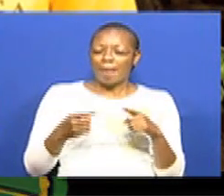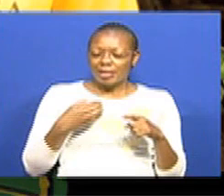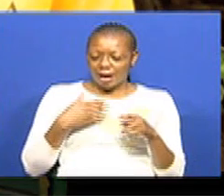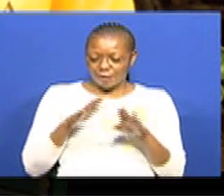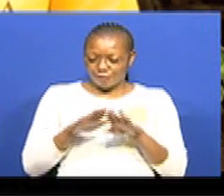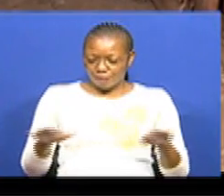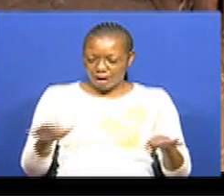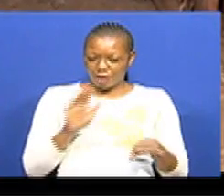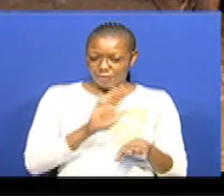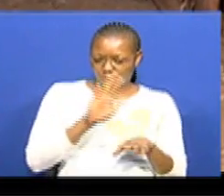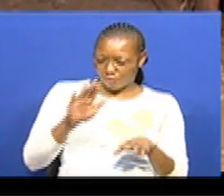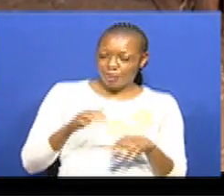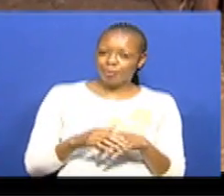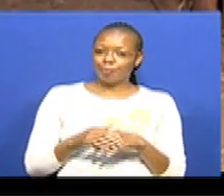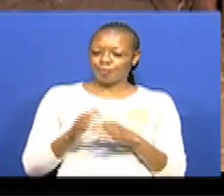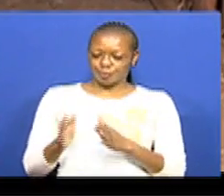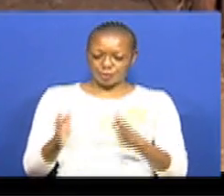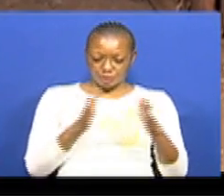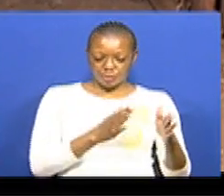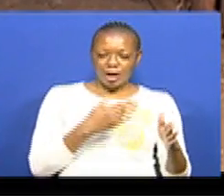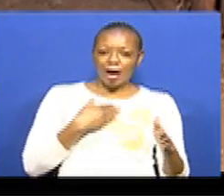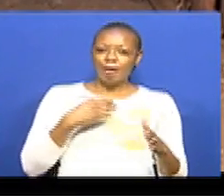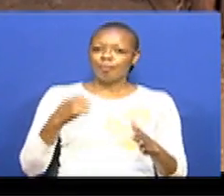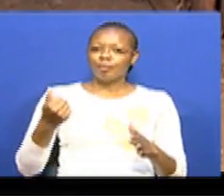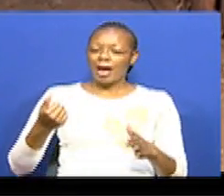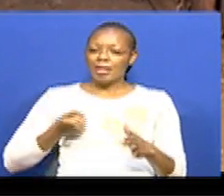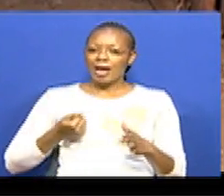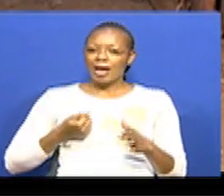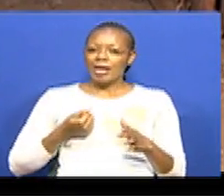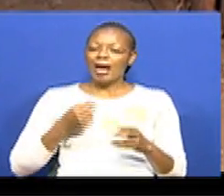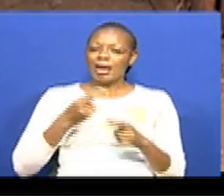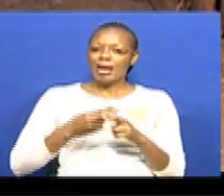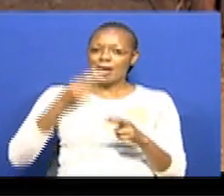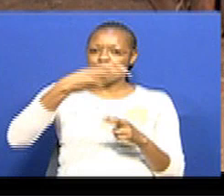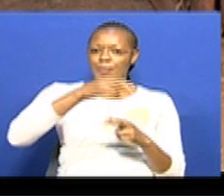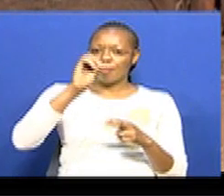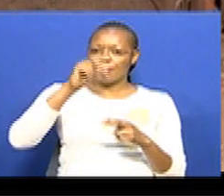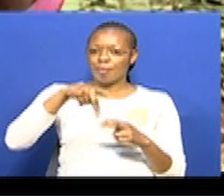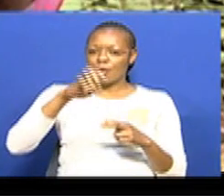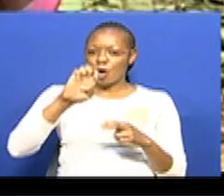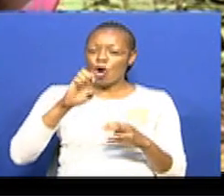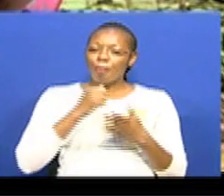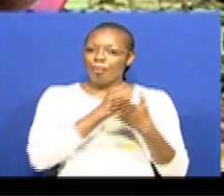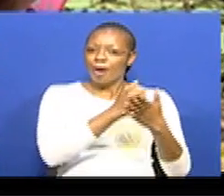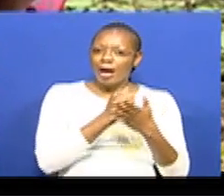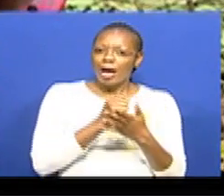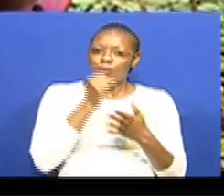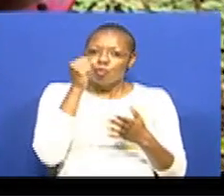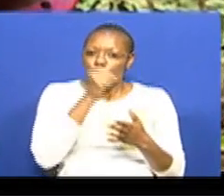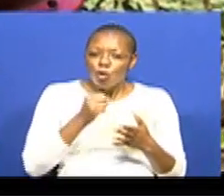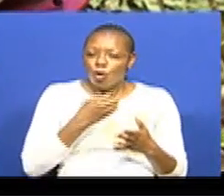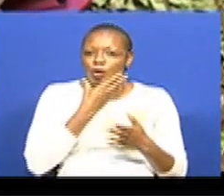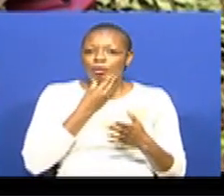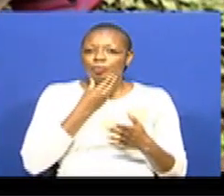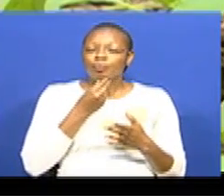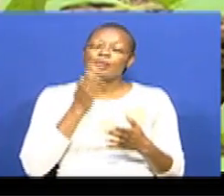grow a garden. Hope naye, mbali na kusaidia nyanyake na babu yake kufuga kuku pale nyumbani, amejitosa katika